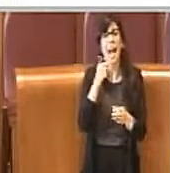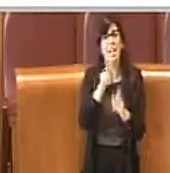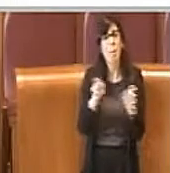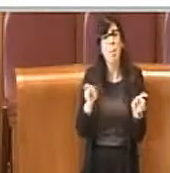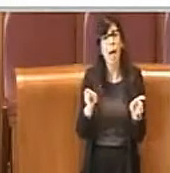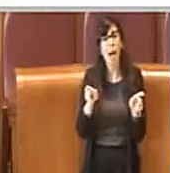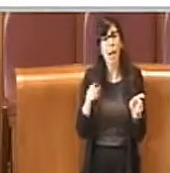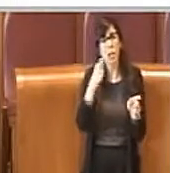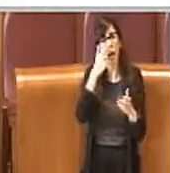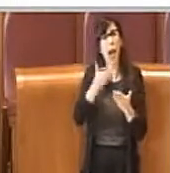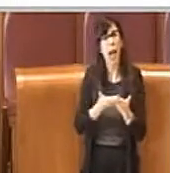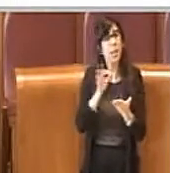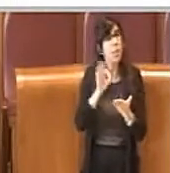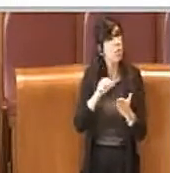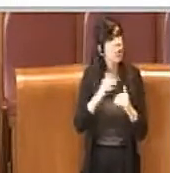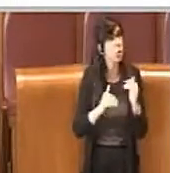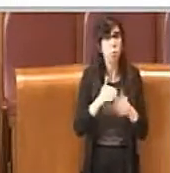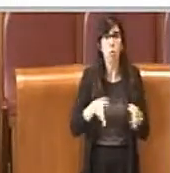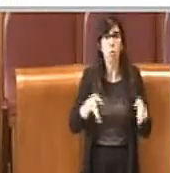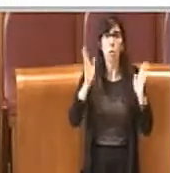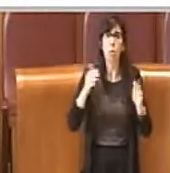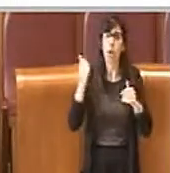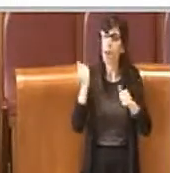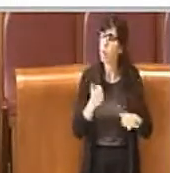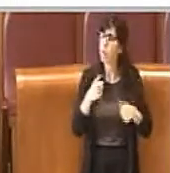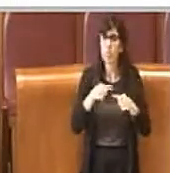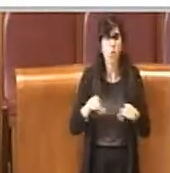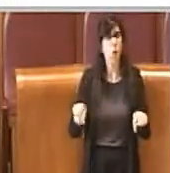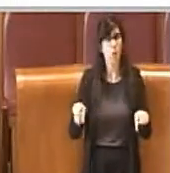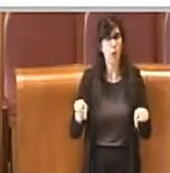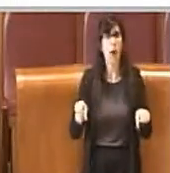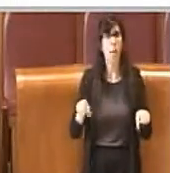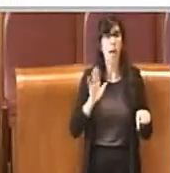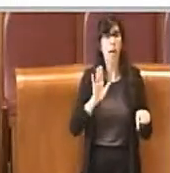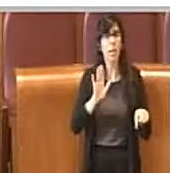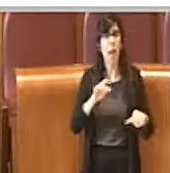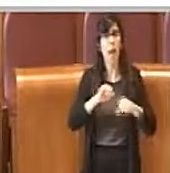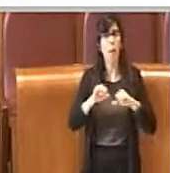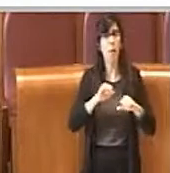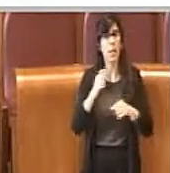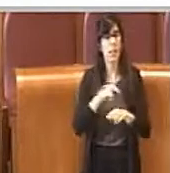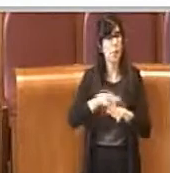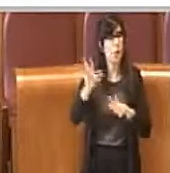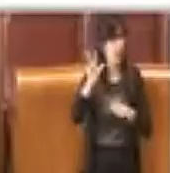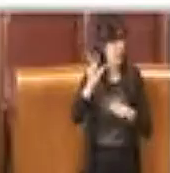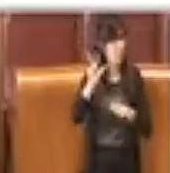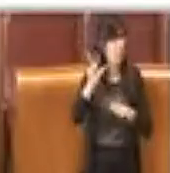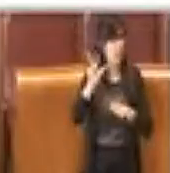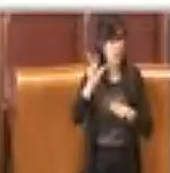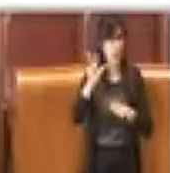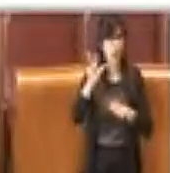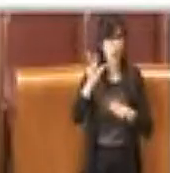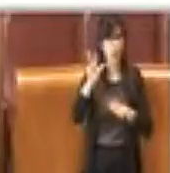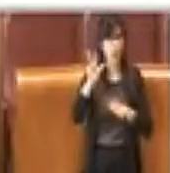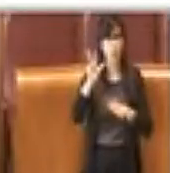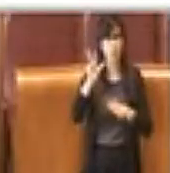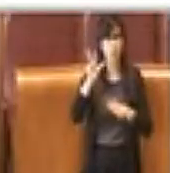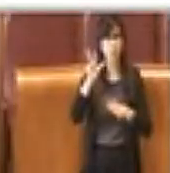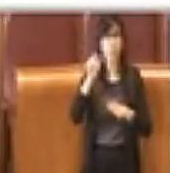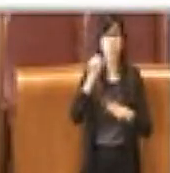che è fondamentale per l'amministrazione capitolina, non soltanto